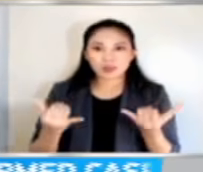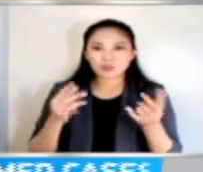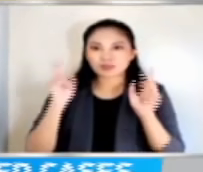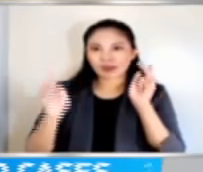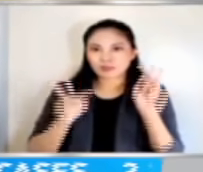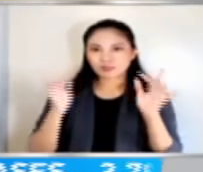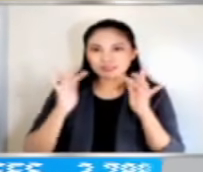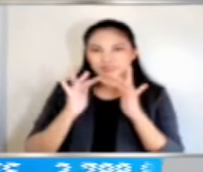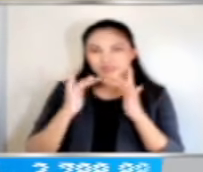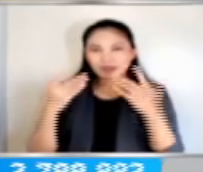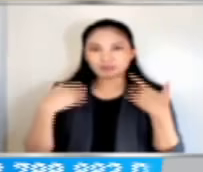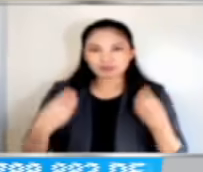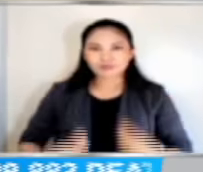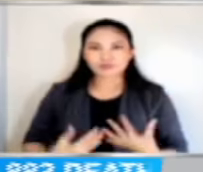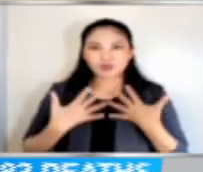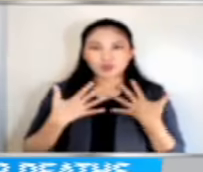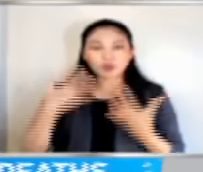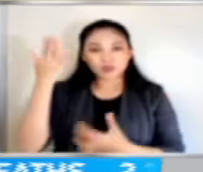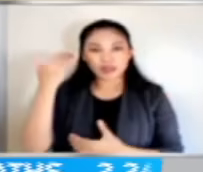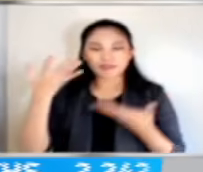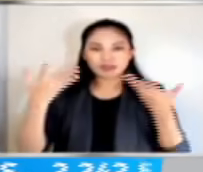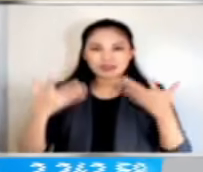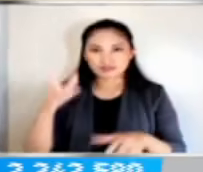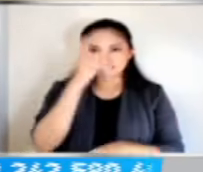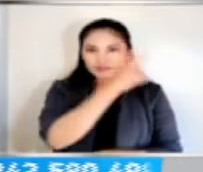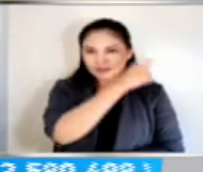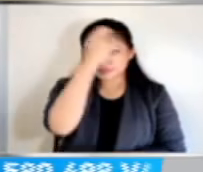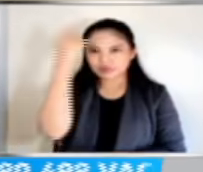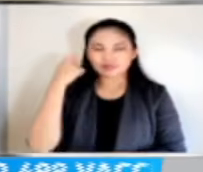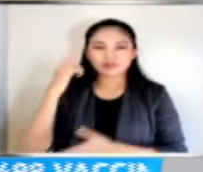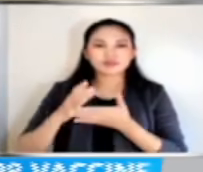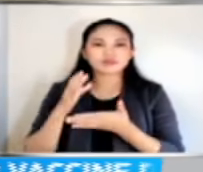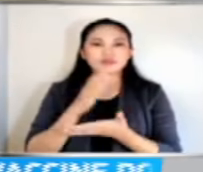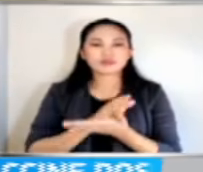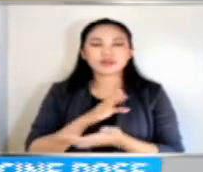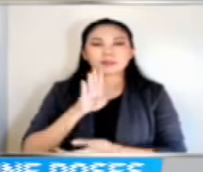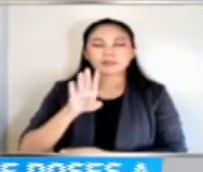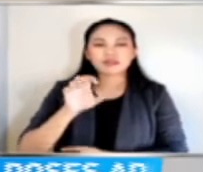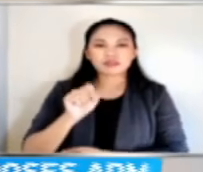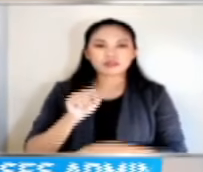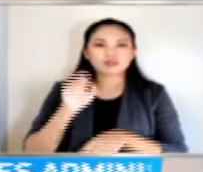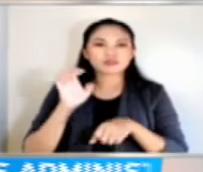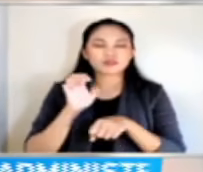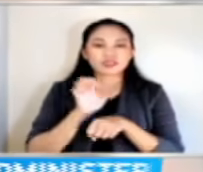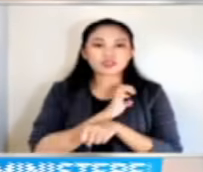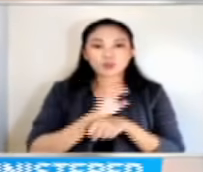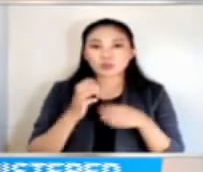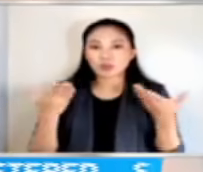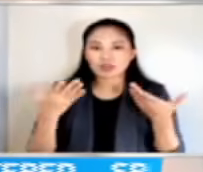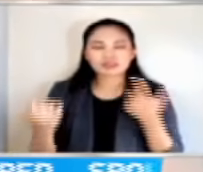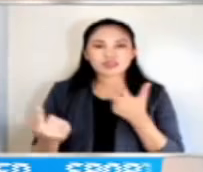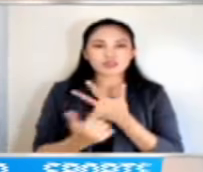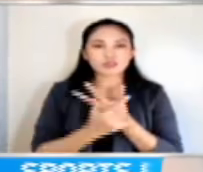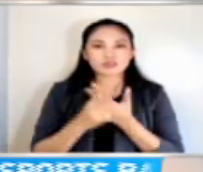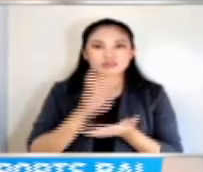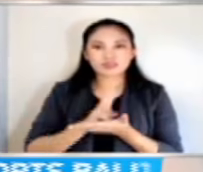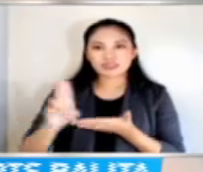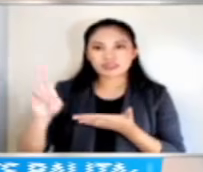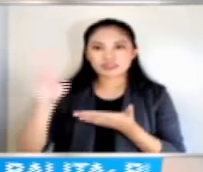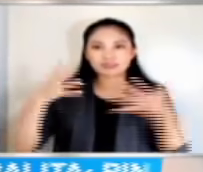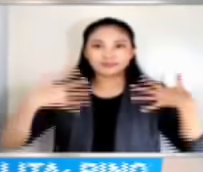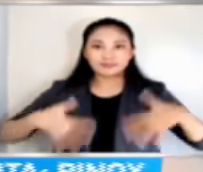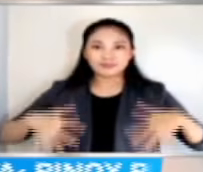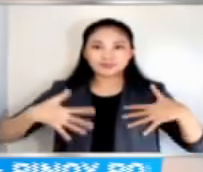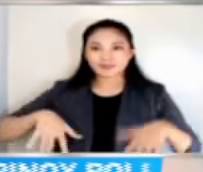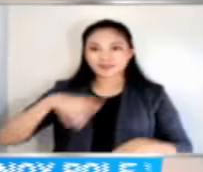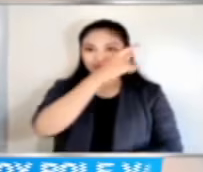dahil nakapagtapos na siya sa kursong Bachelor of Science in Entrepreneurship sa Laguna University. Suot ang kanyang toga, proud niyang